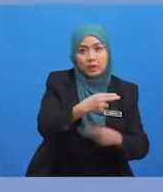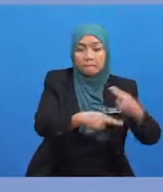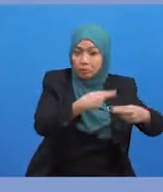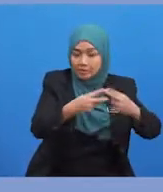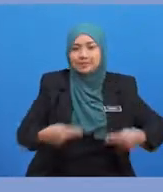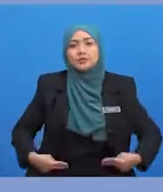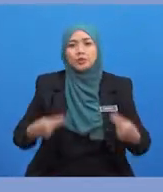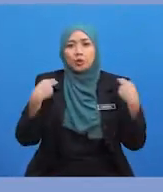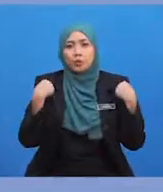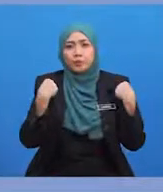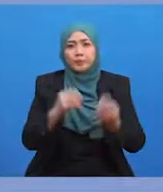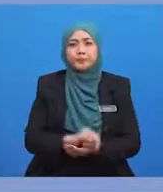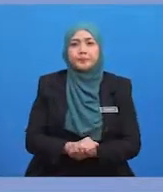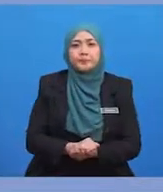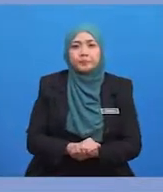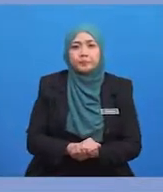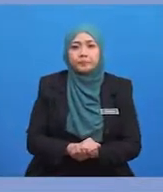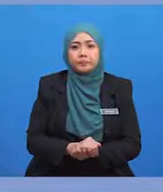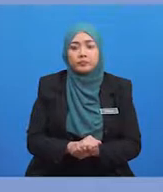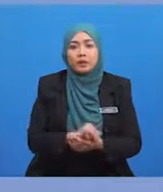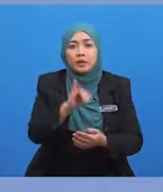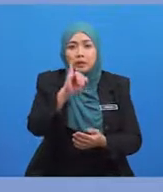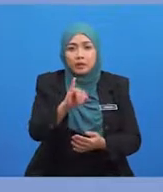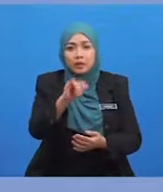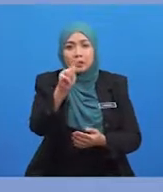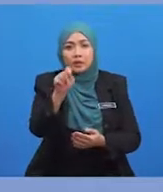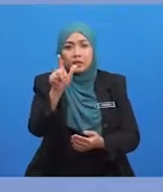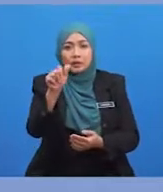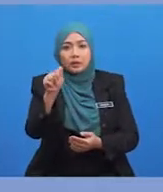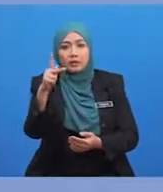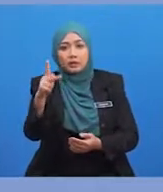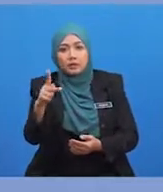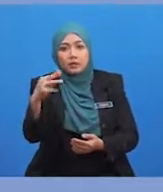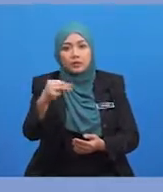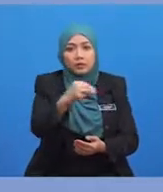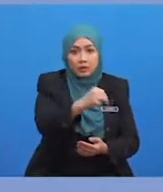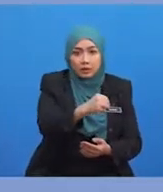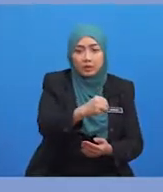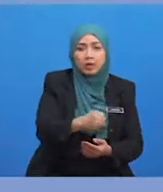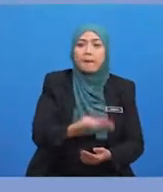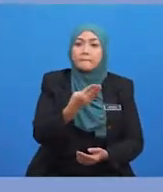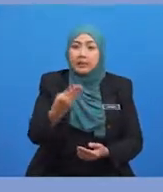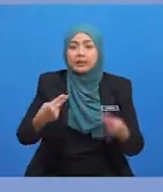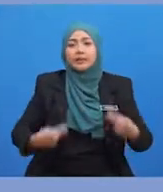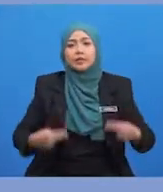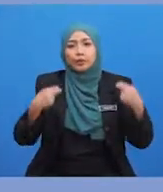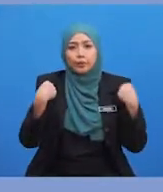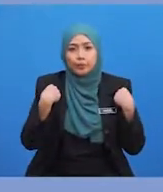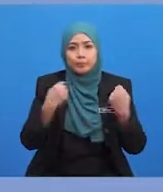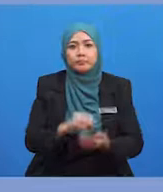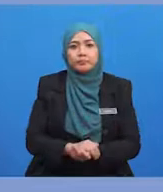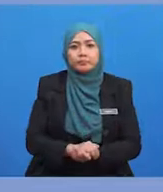Keempat, memperihal kesan buruk mikroorganisma. Kelima, memperihal